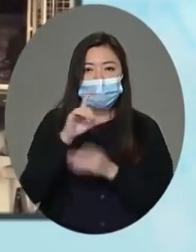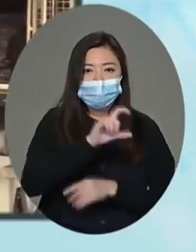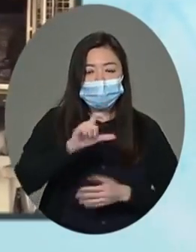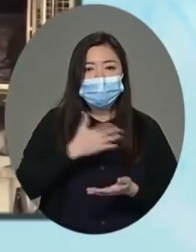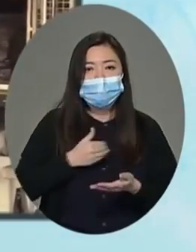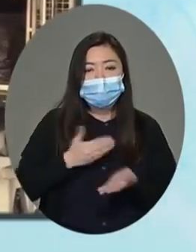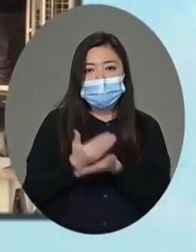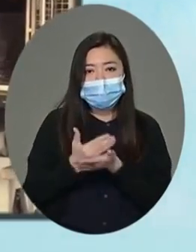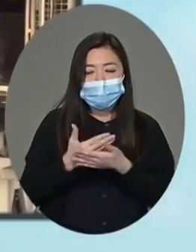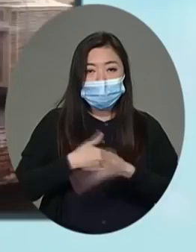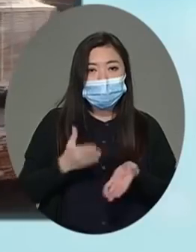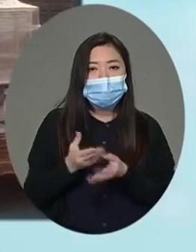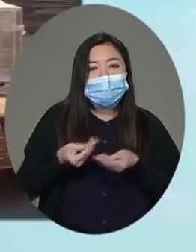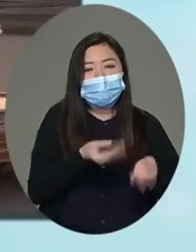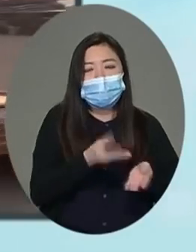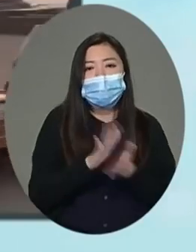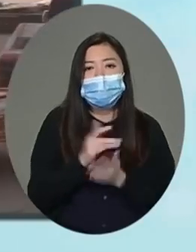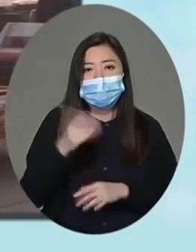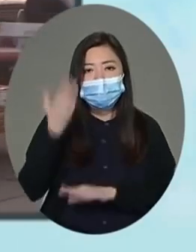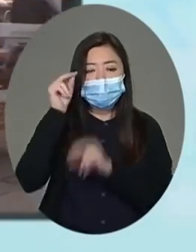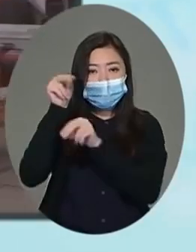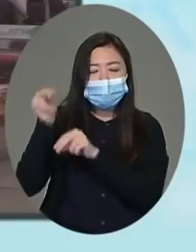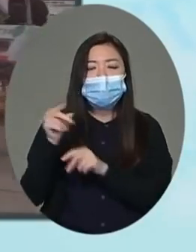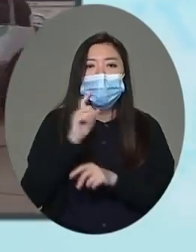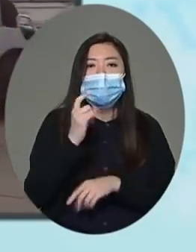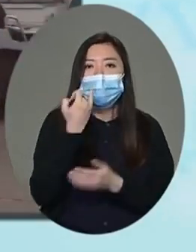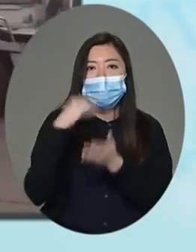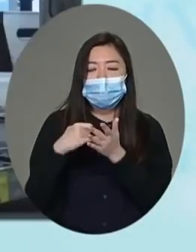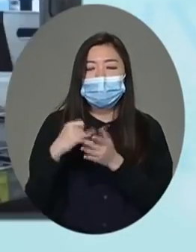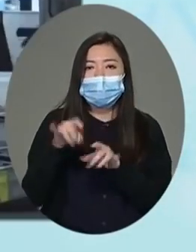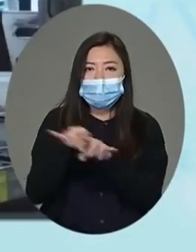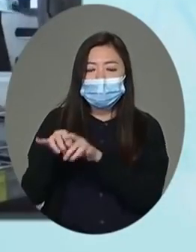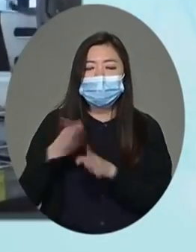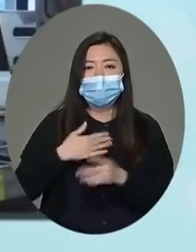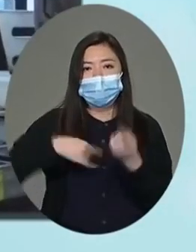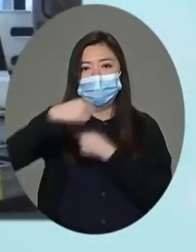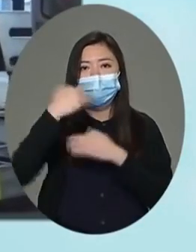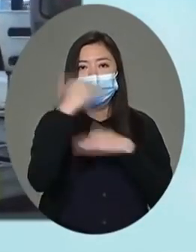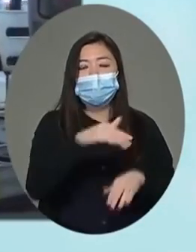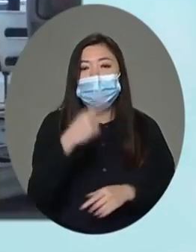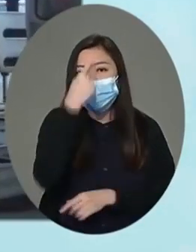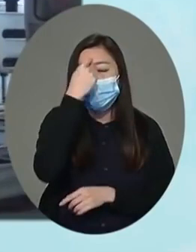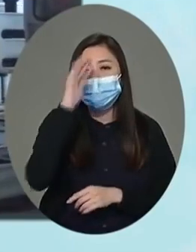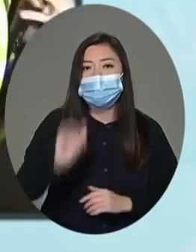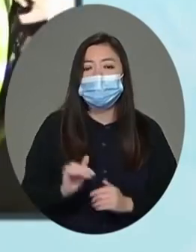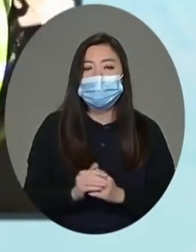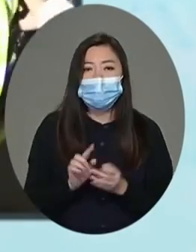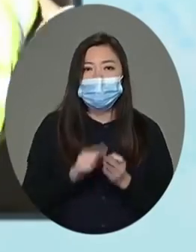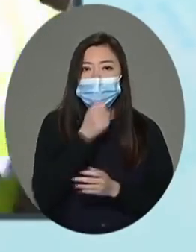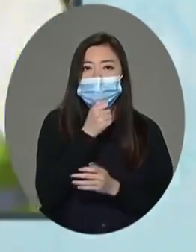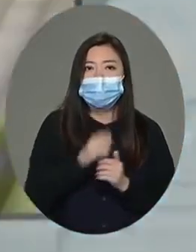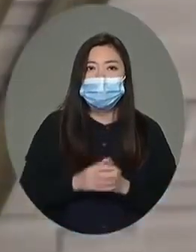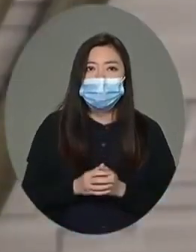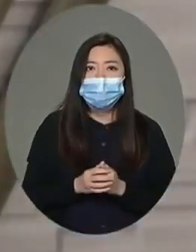订了的2000万剂阿斯利康疫苗原材料亦都会转运到印度。香港电台记者李冠如报